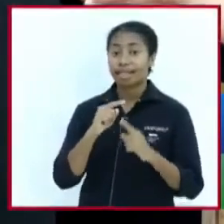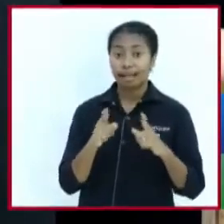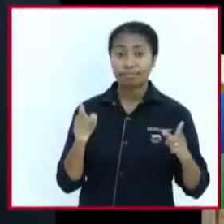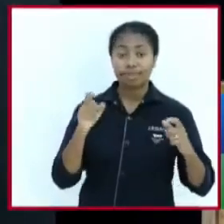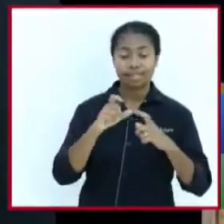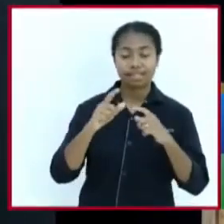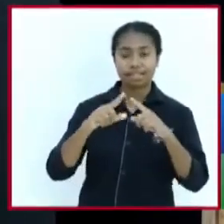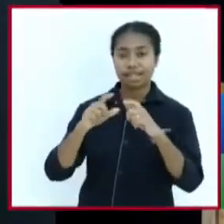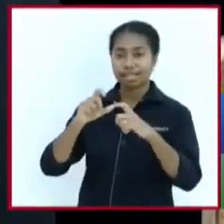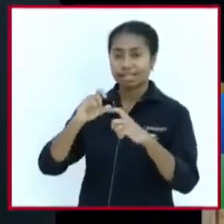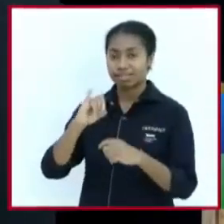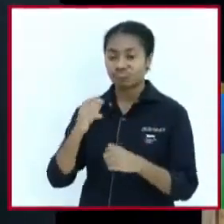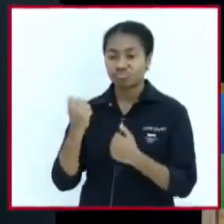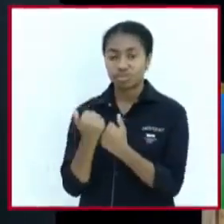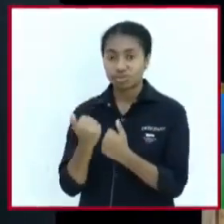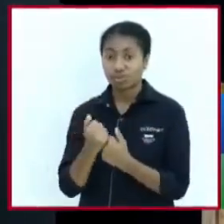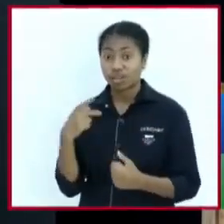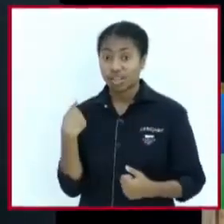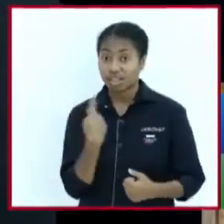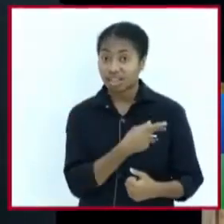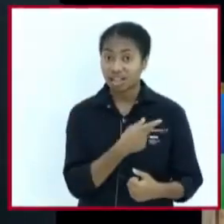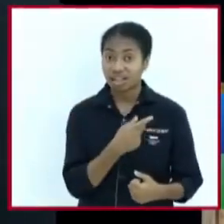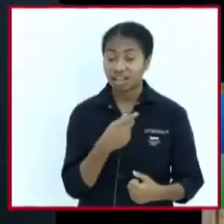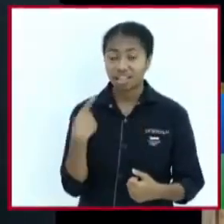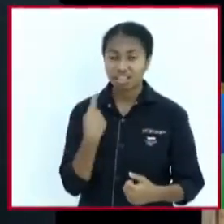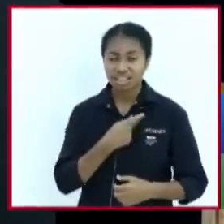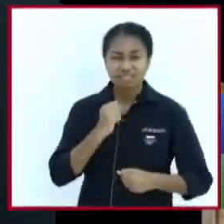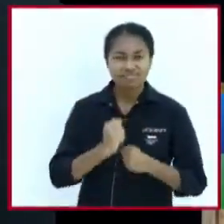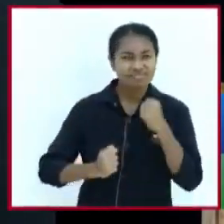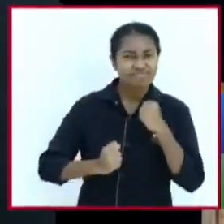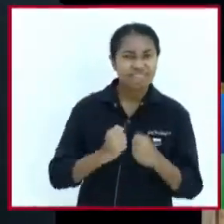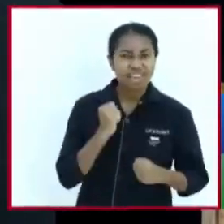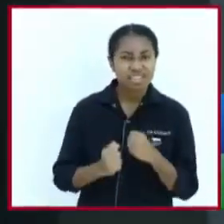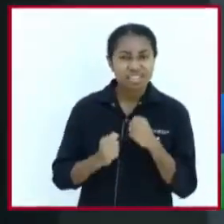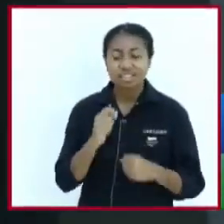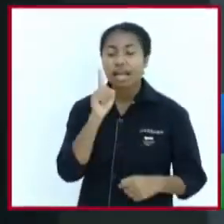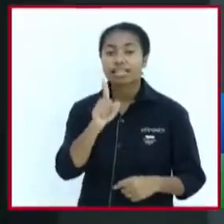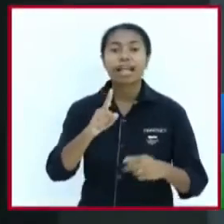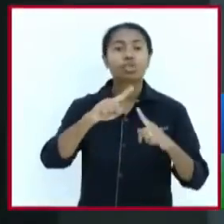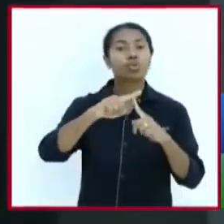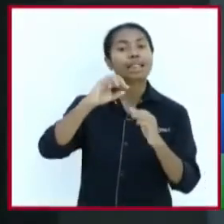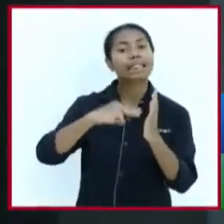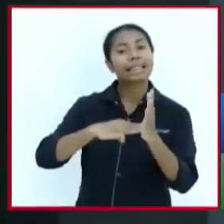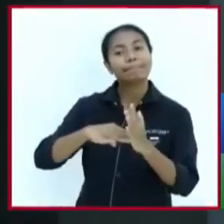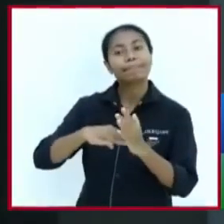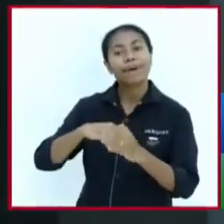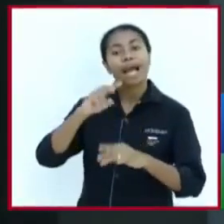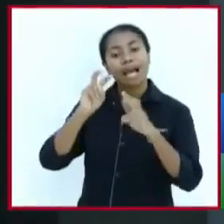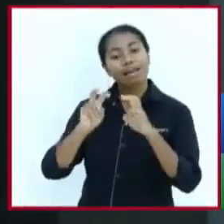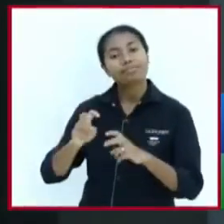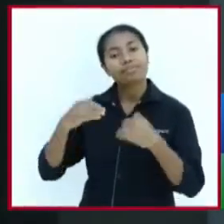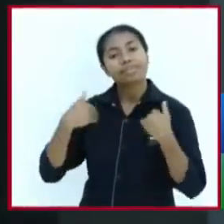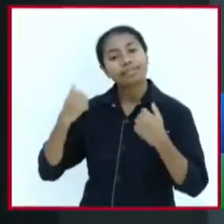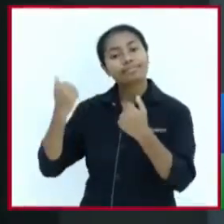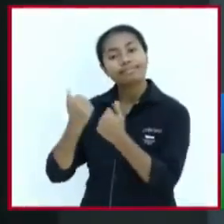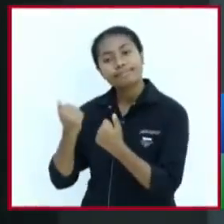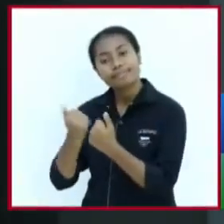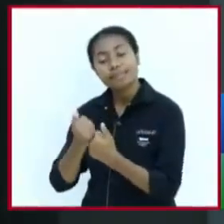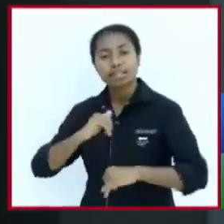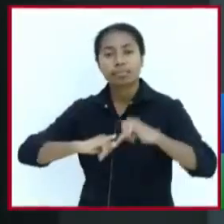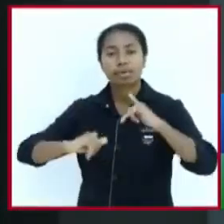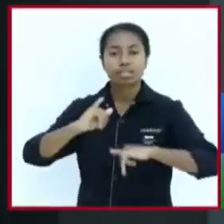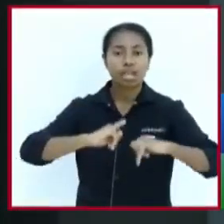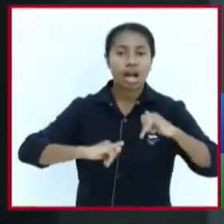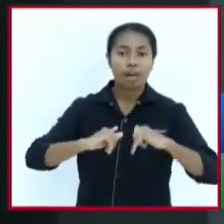saksi-saksi Iman tuh mendukung kita-kita yang sedang berlari ini kita satu tim maka harus saling mendukung saling